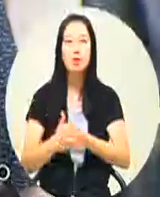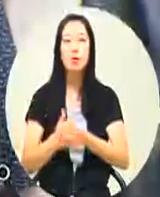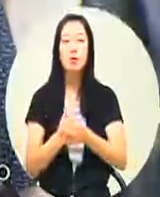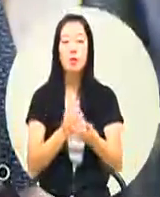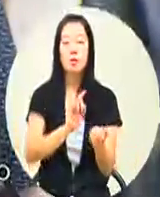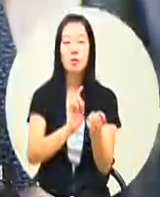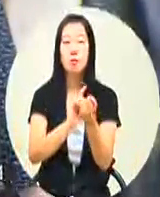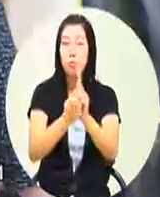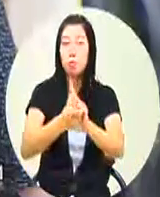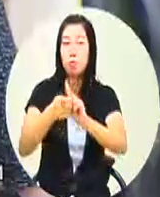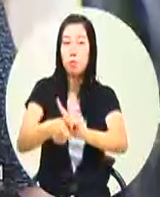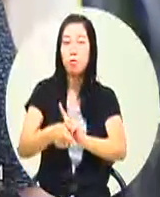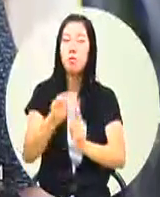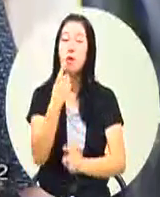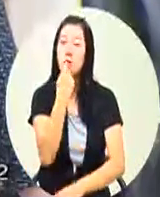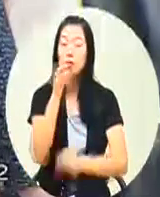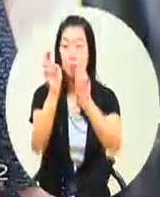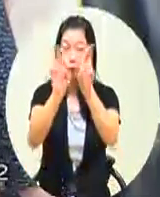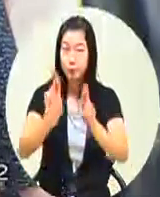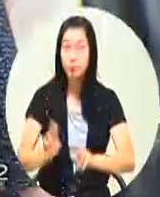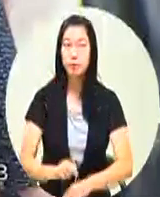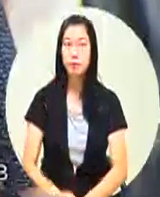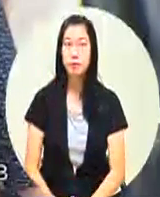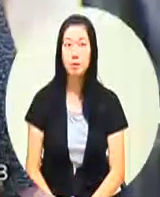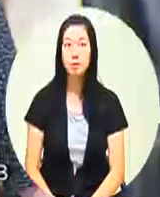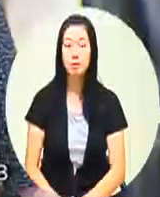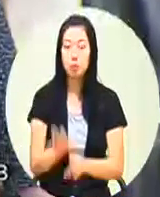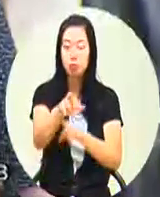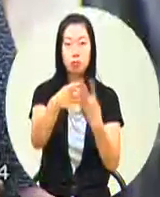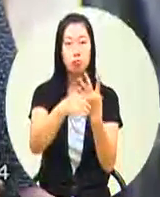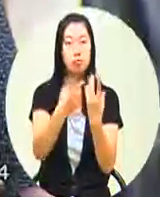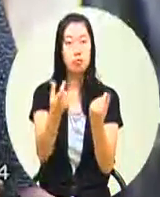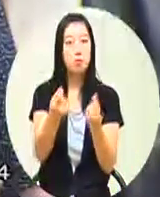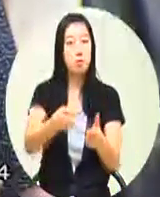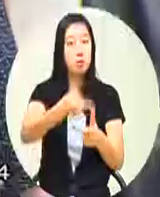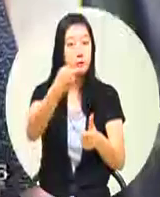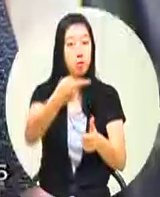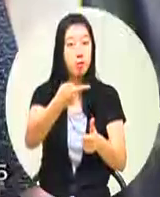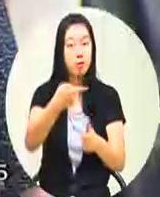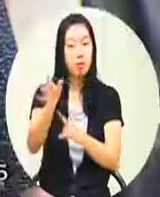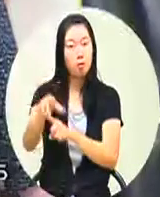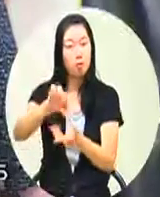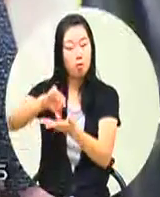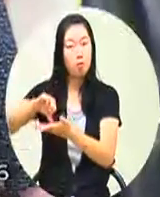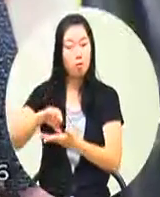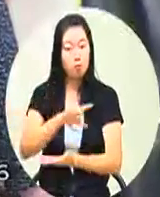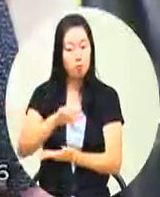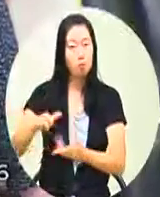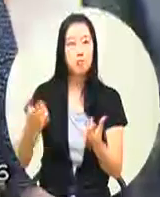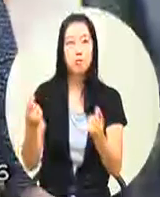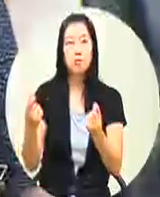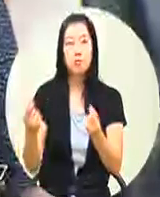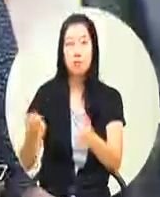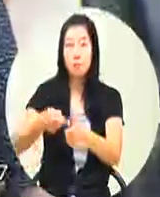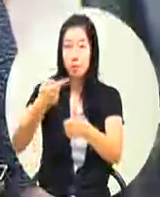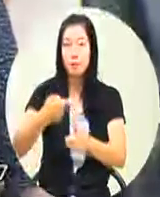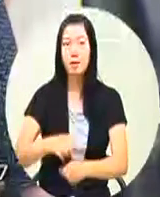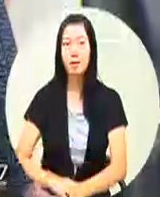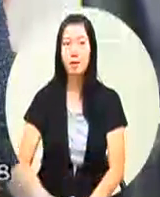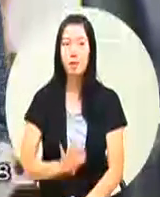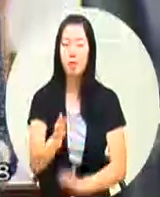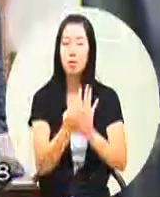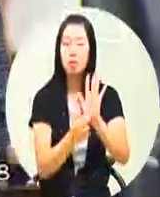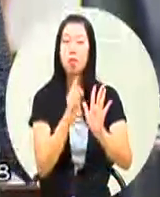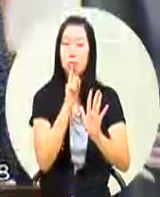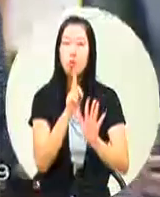不是说要全面的哦，而且我们的农业还是要优先嘛，哈，农产还是优先。那我讲的是说，有些农地它